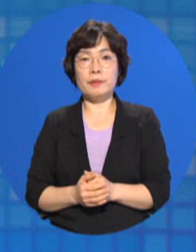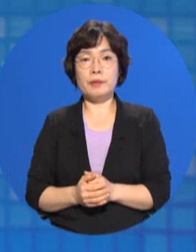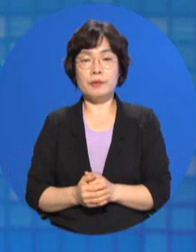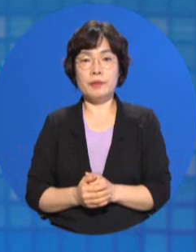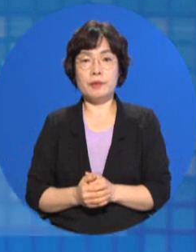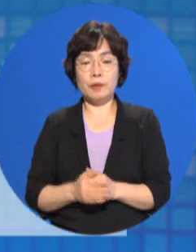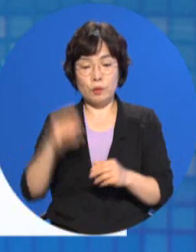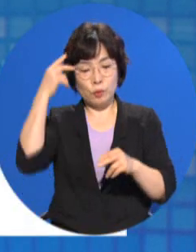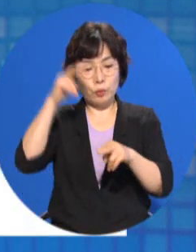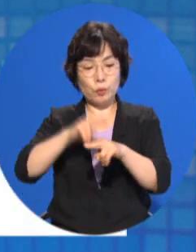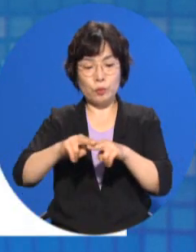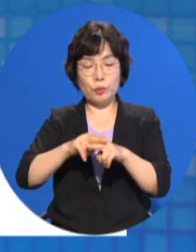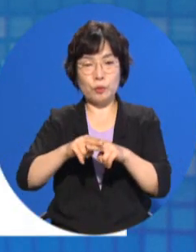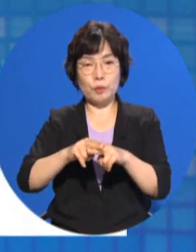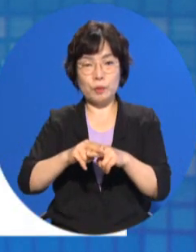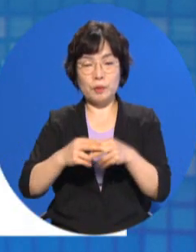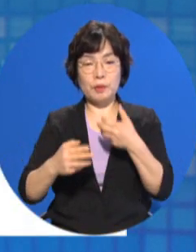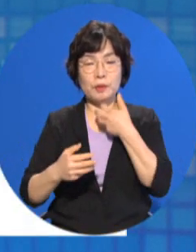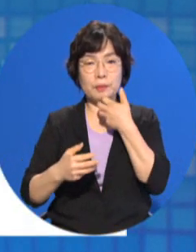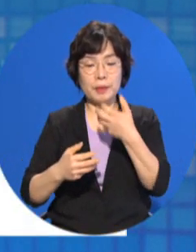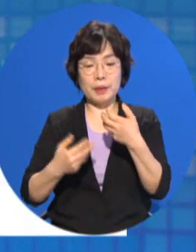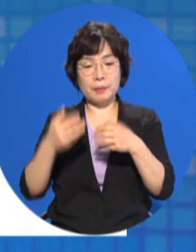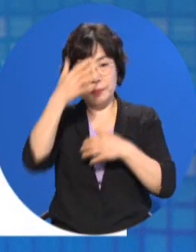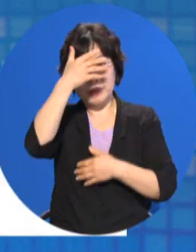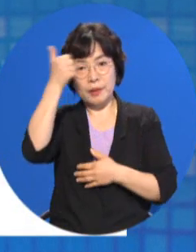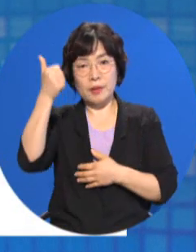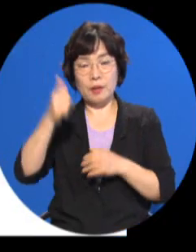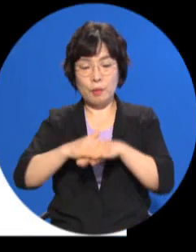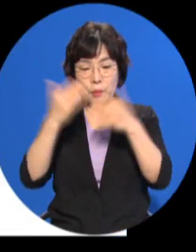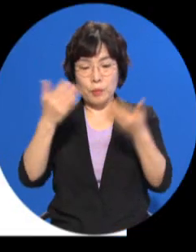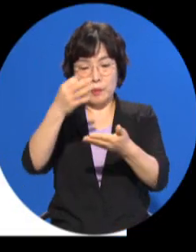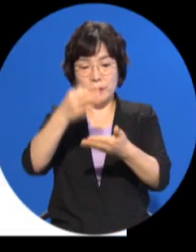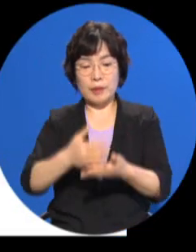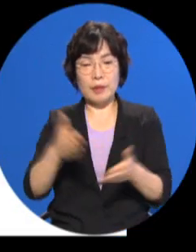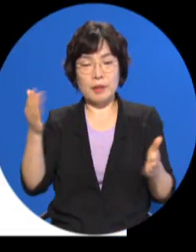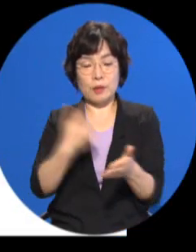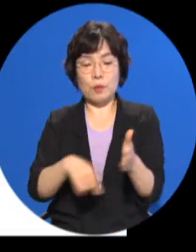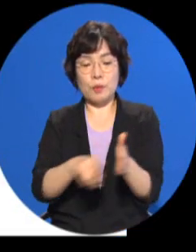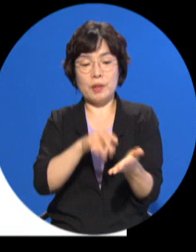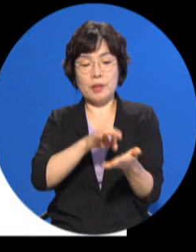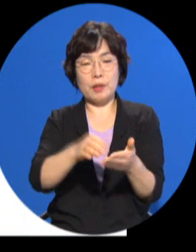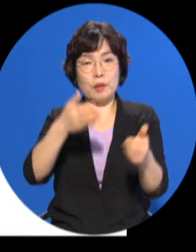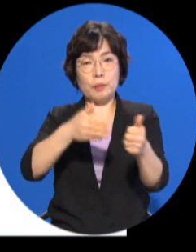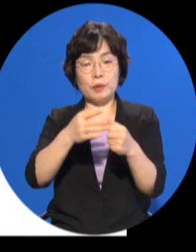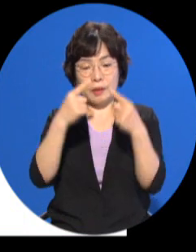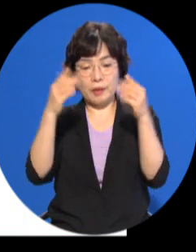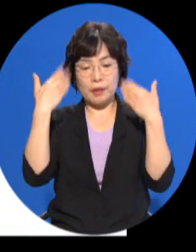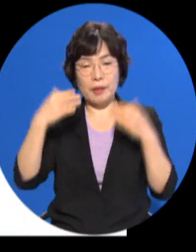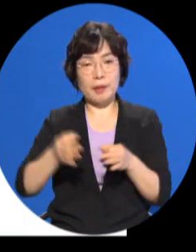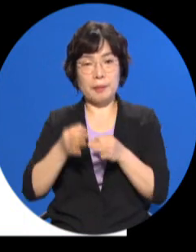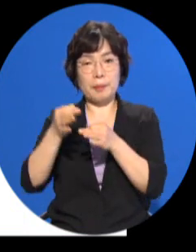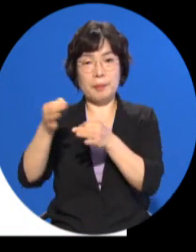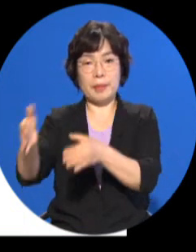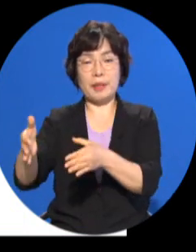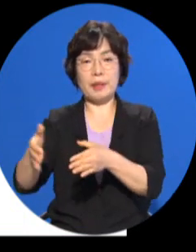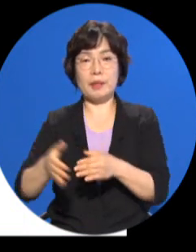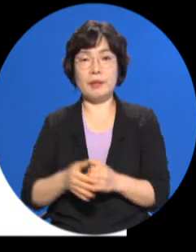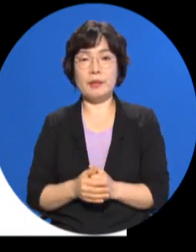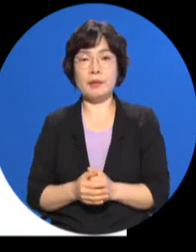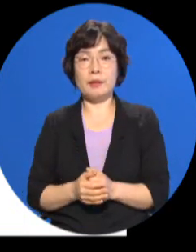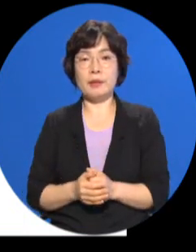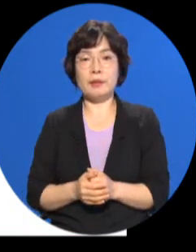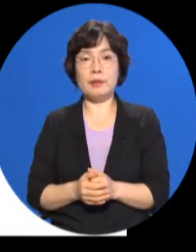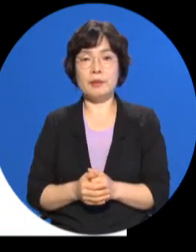구두 수선공으로 일해온 한 80대 할아버지가 전 재산을 학생들을 위해 써달라며 대학에 기부해 훈훈한 미담이 되고